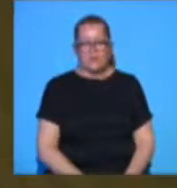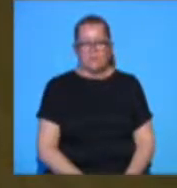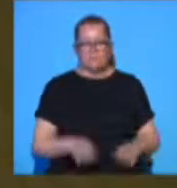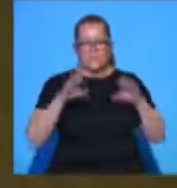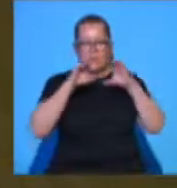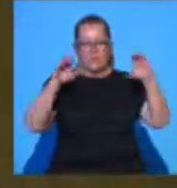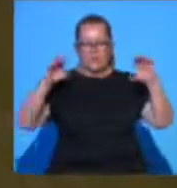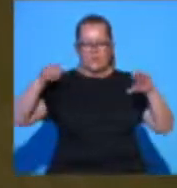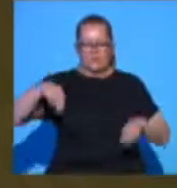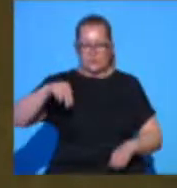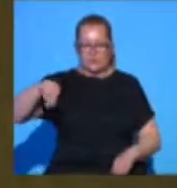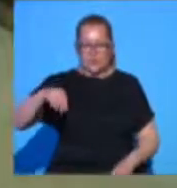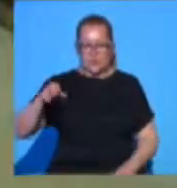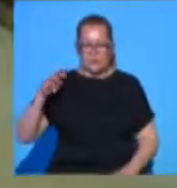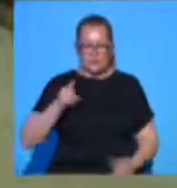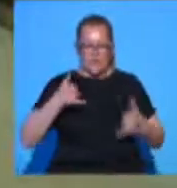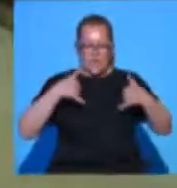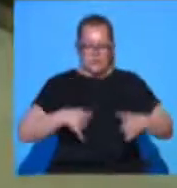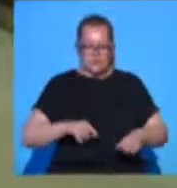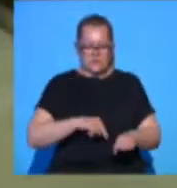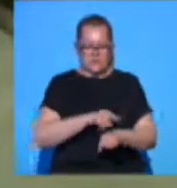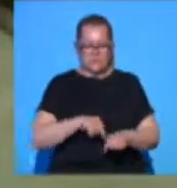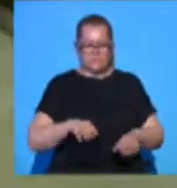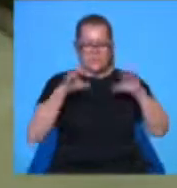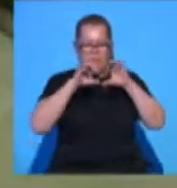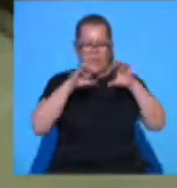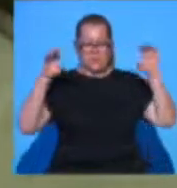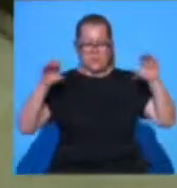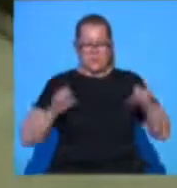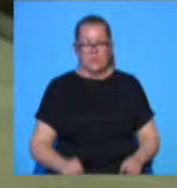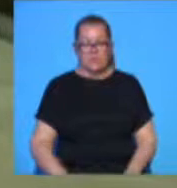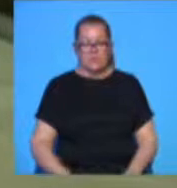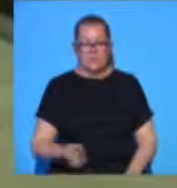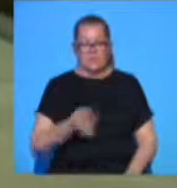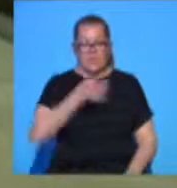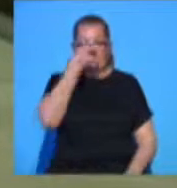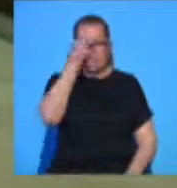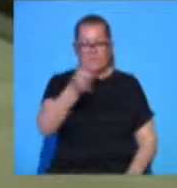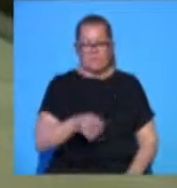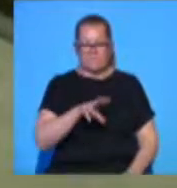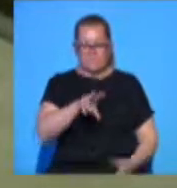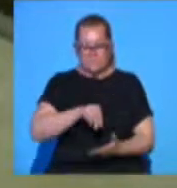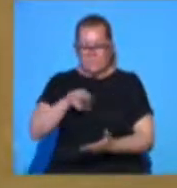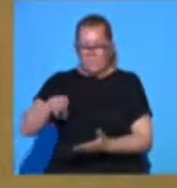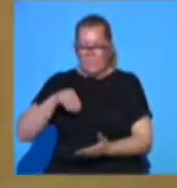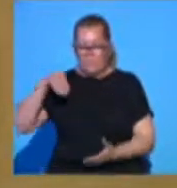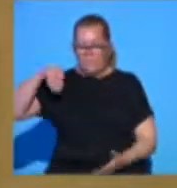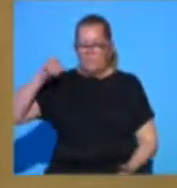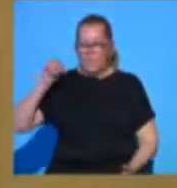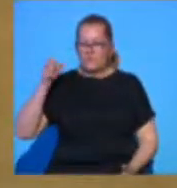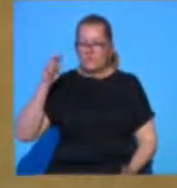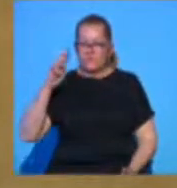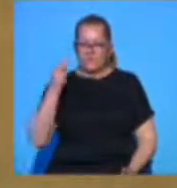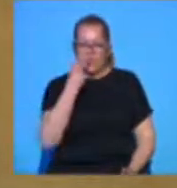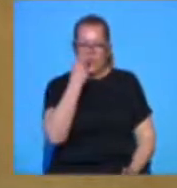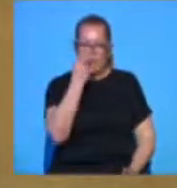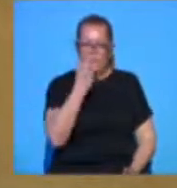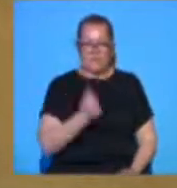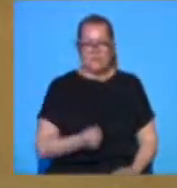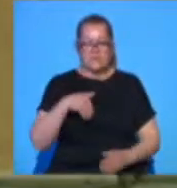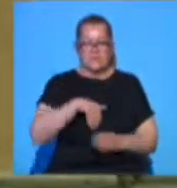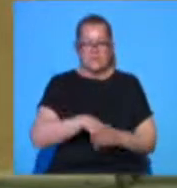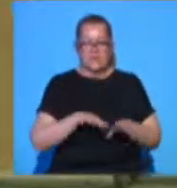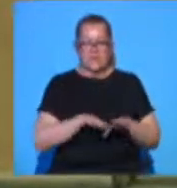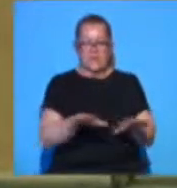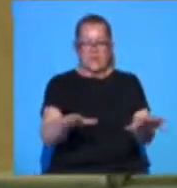Muzeul Județean din Alexandria găzduiește în această perioadă o expoziție inedită. Este vorba despre o colecție de pușculițe. Vi le arătăm și noi mai târziu